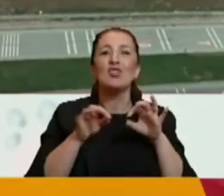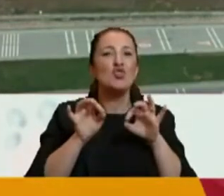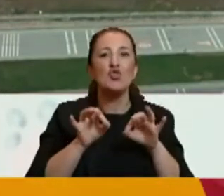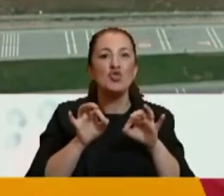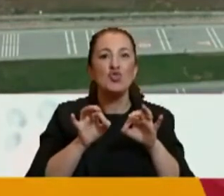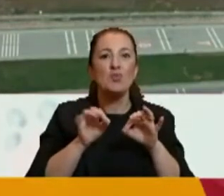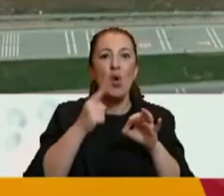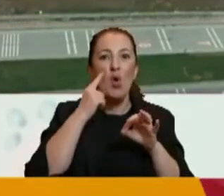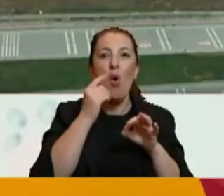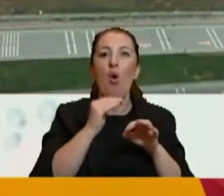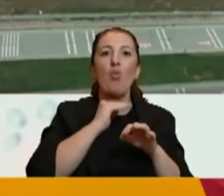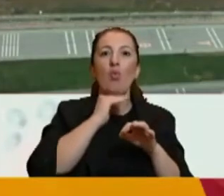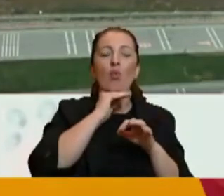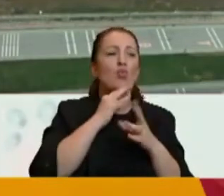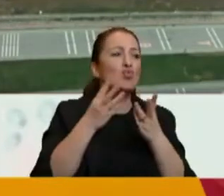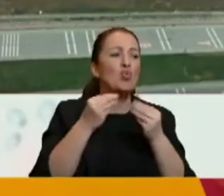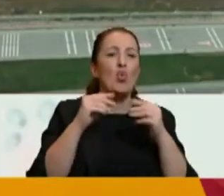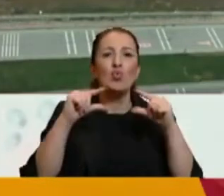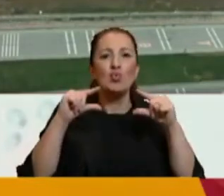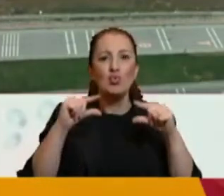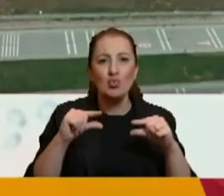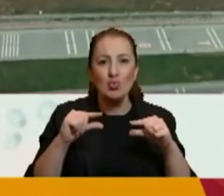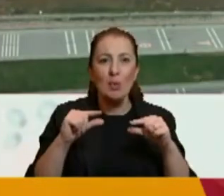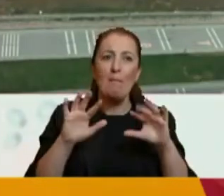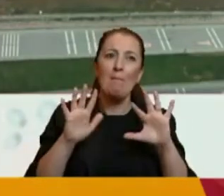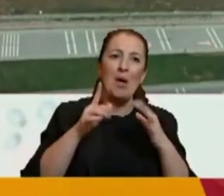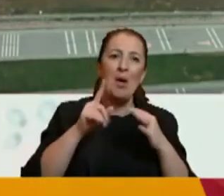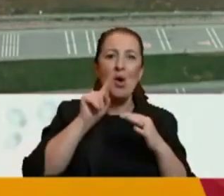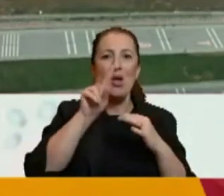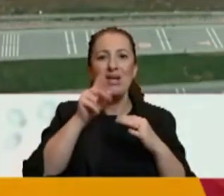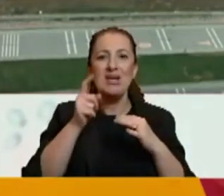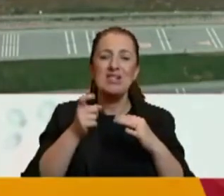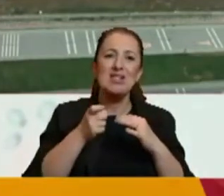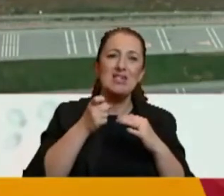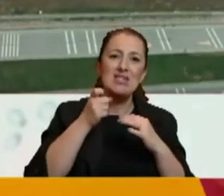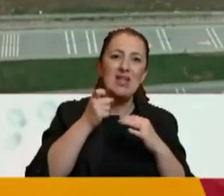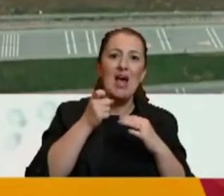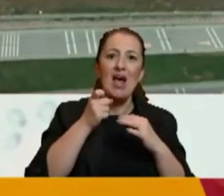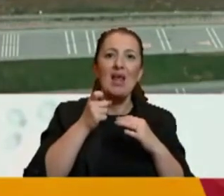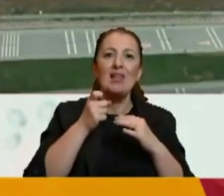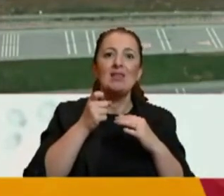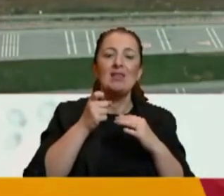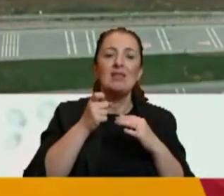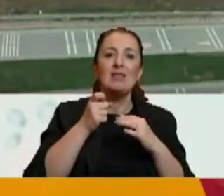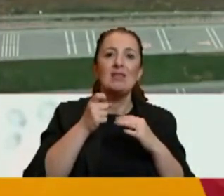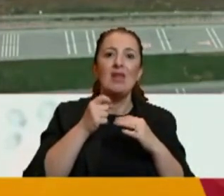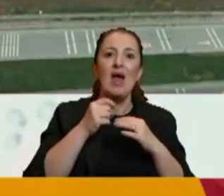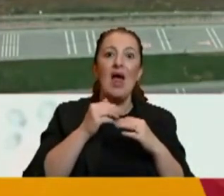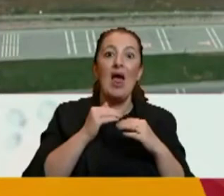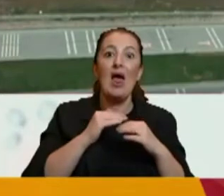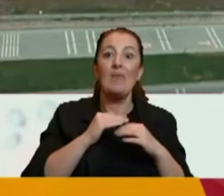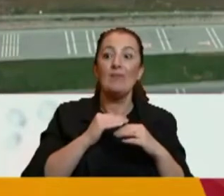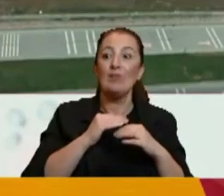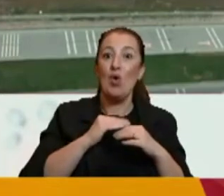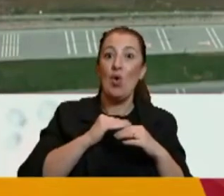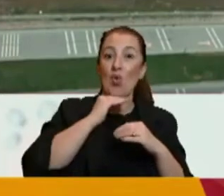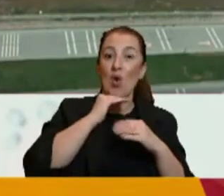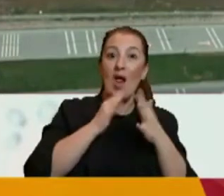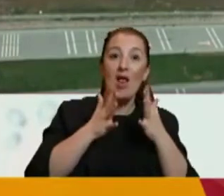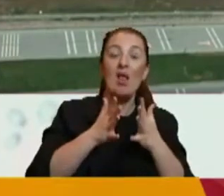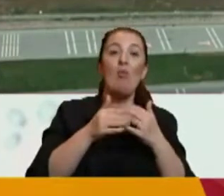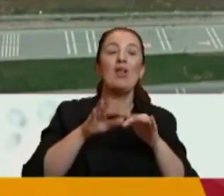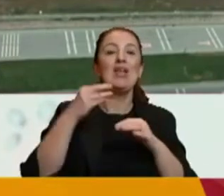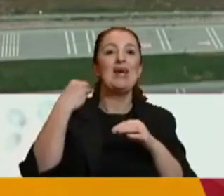kapasitemiz çok düşük Yani belki 12 saat 1'de depola yapmıyoruz Bu nedenle Yeni